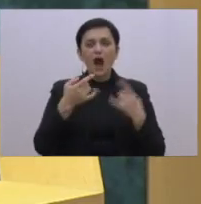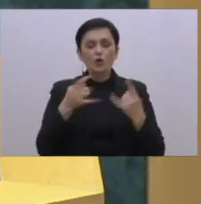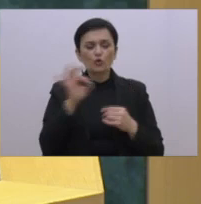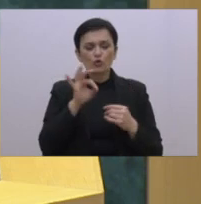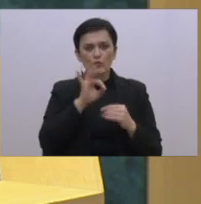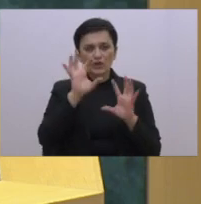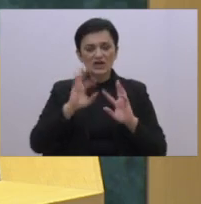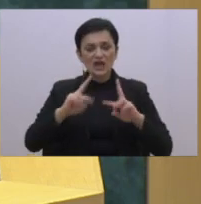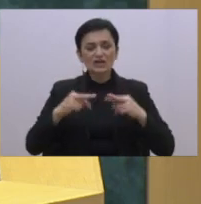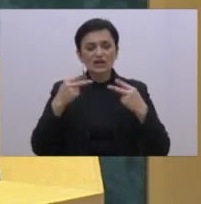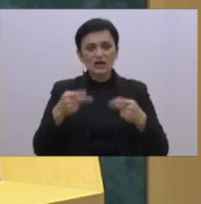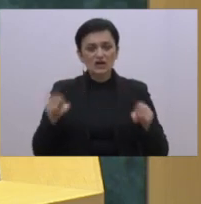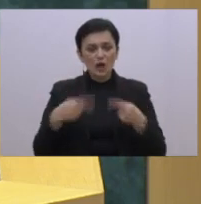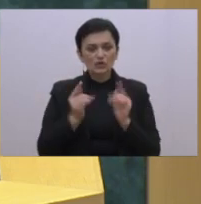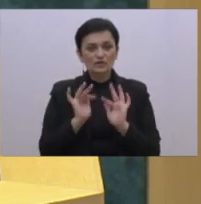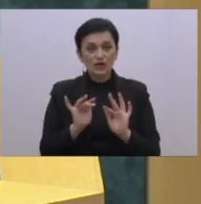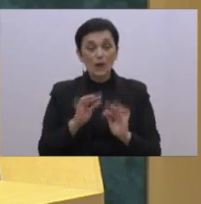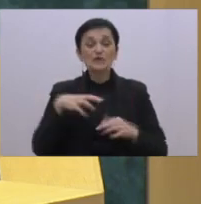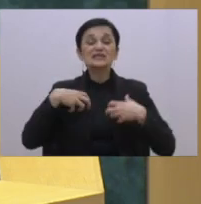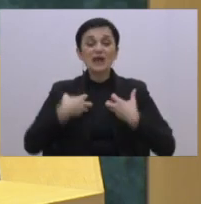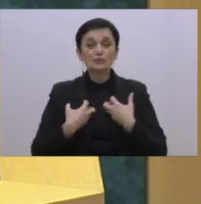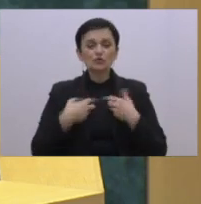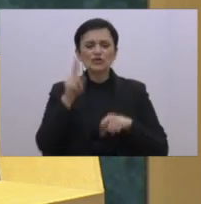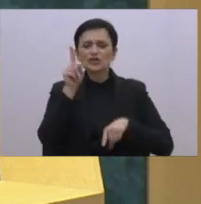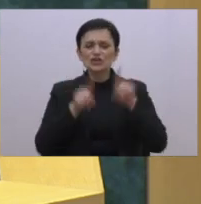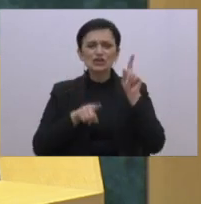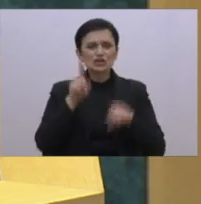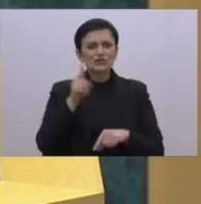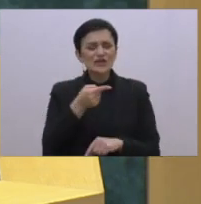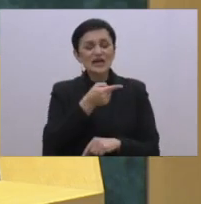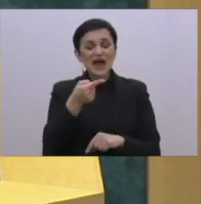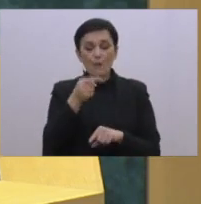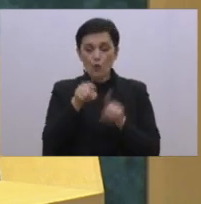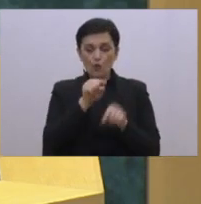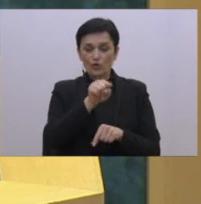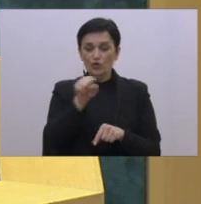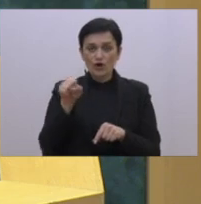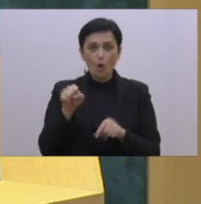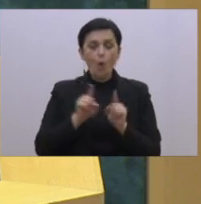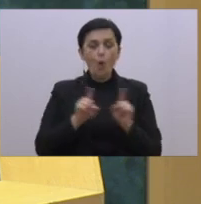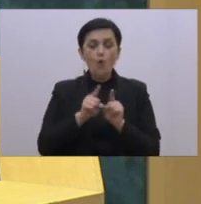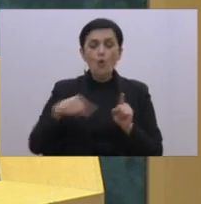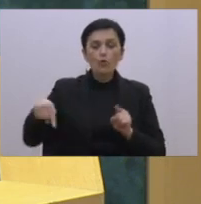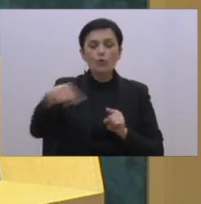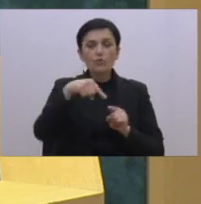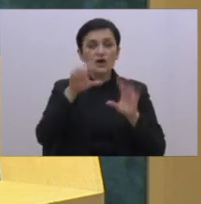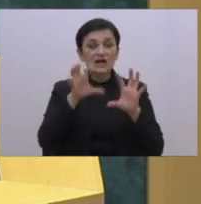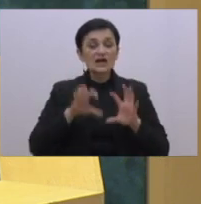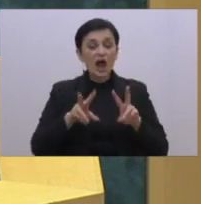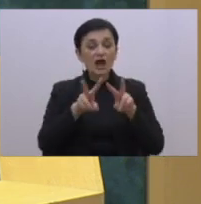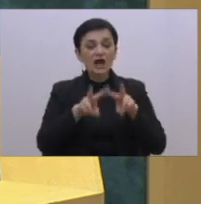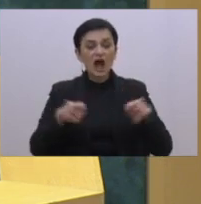კანონში განხორციელებული ცვლილებები. სამწუხაროდ, იშვიათი გამონაკლისების გარდა, ოპოზიციას ამგვარი კანონების